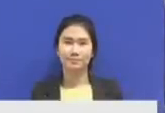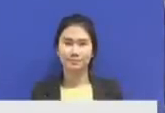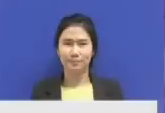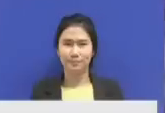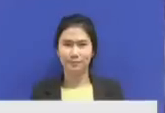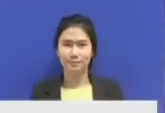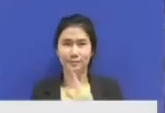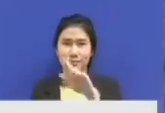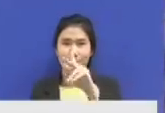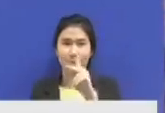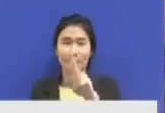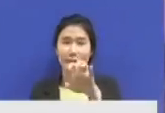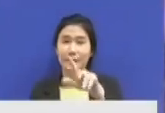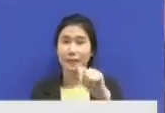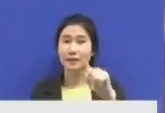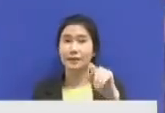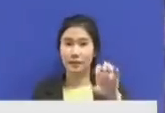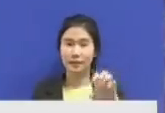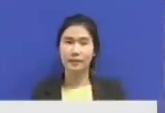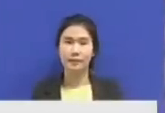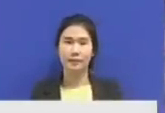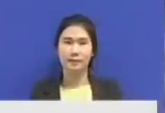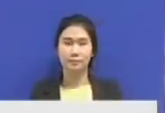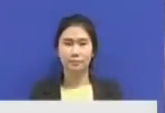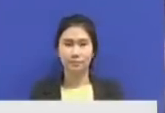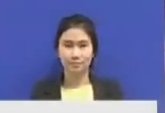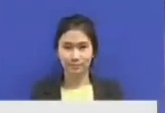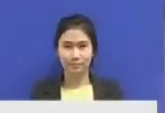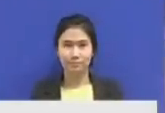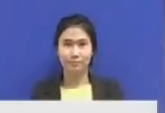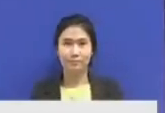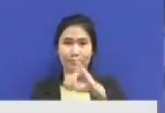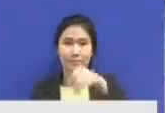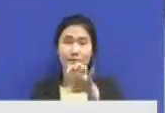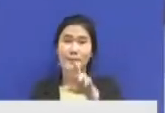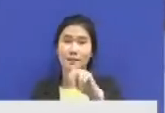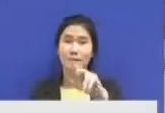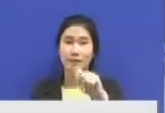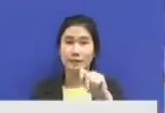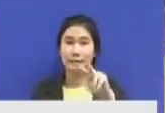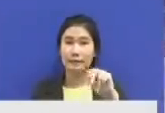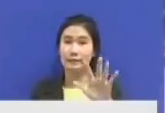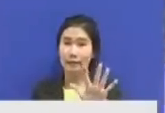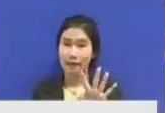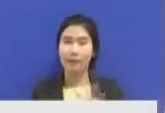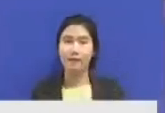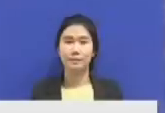จิต 4รอบบางอย่าง 21นางจินตนาชัยยวรรณาการ